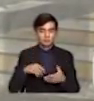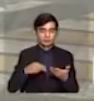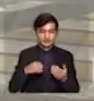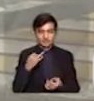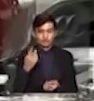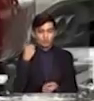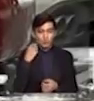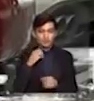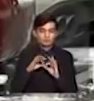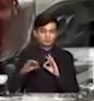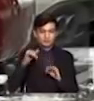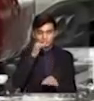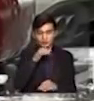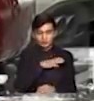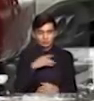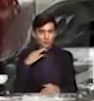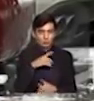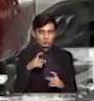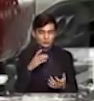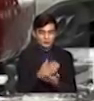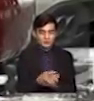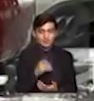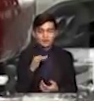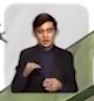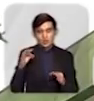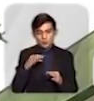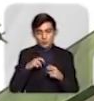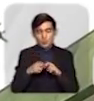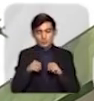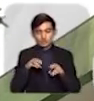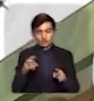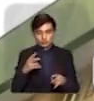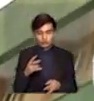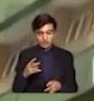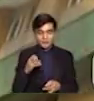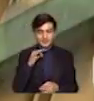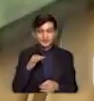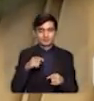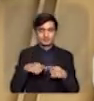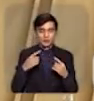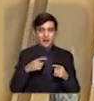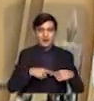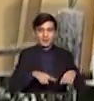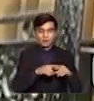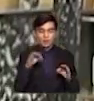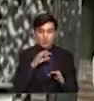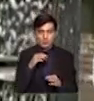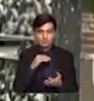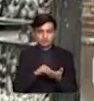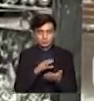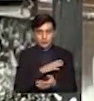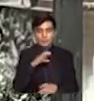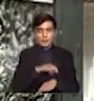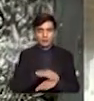қарызын өте алмай, басы дауға қалып жүр. Осы бір келеңсіздікті жою үшін қаржы нарығын реттеу және дамыту агенттігінің ұсынысымен ұлттық